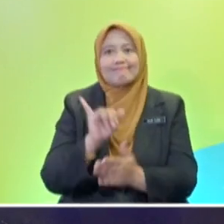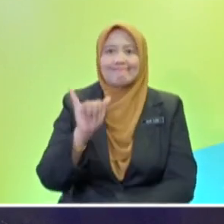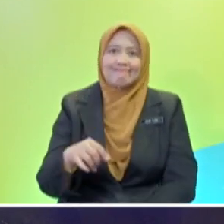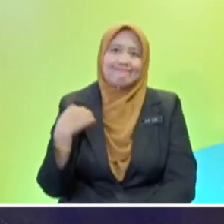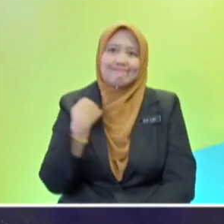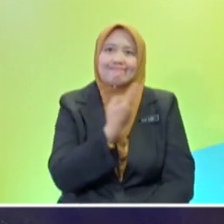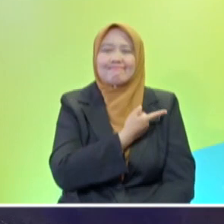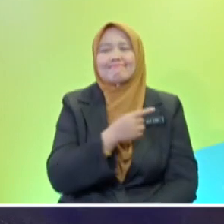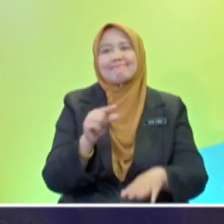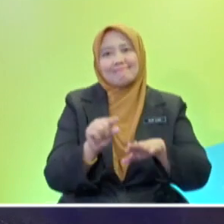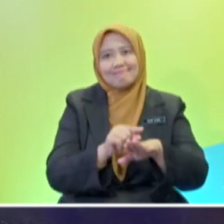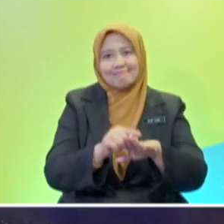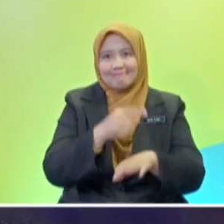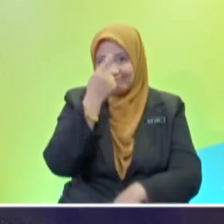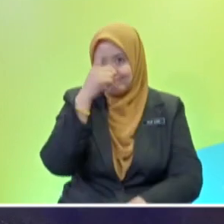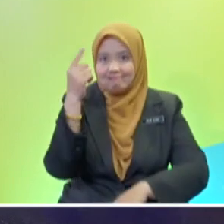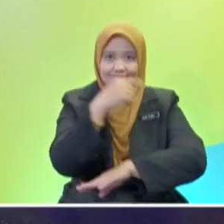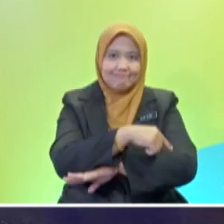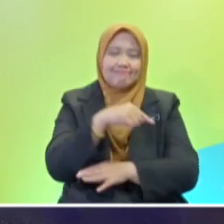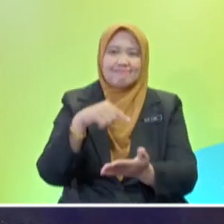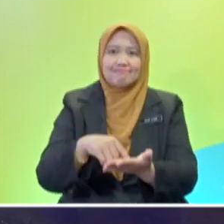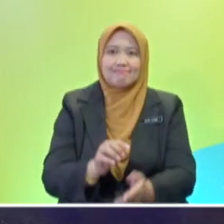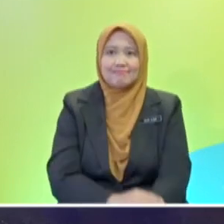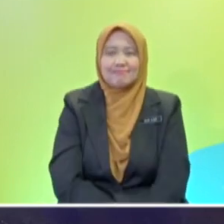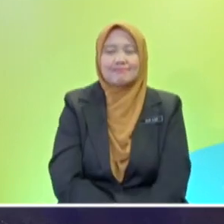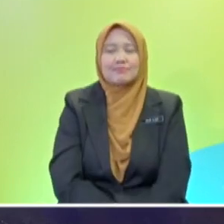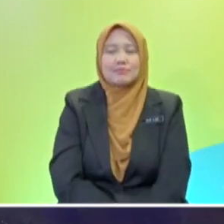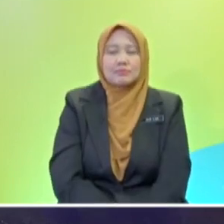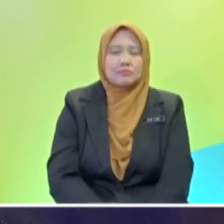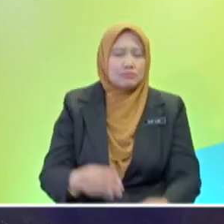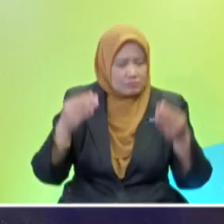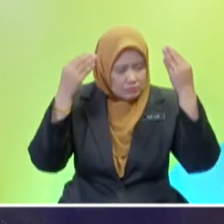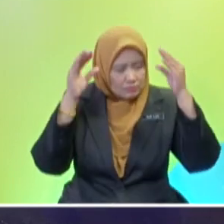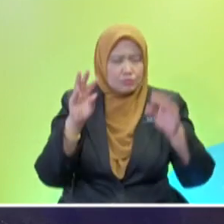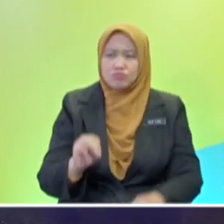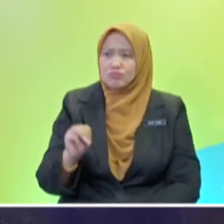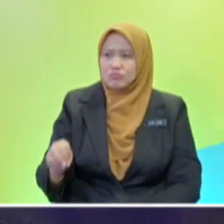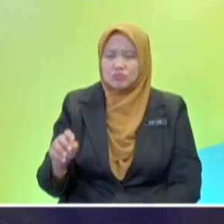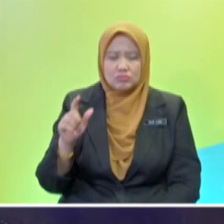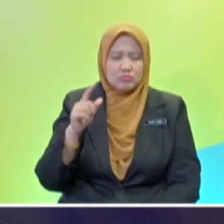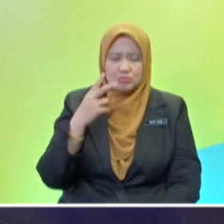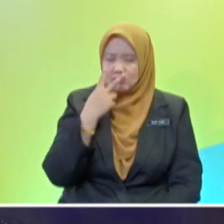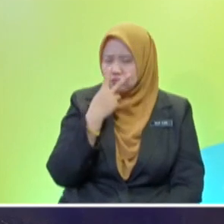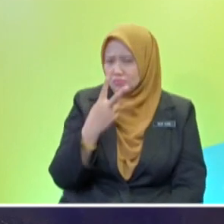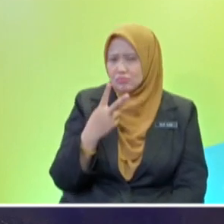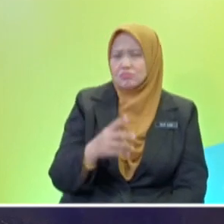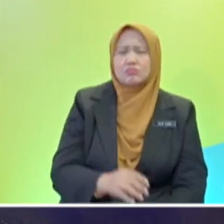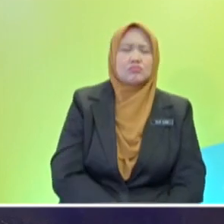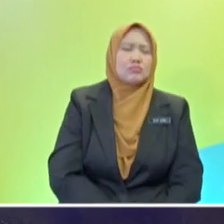Baik ah itu dia cegurih itu di orang Dasar kayak buaya baik nih